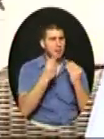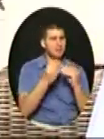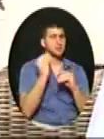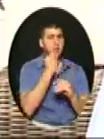טובים e